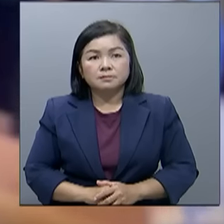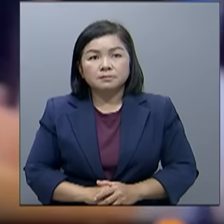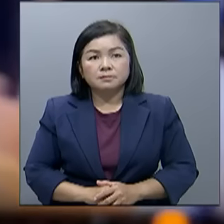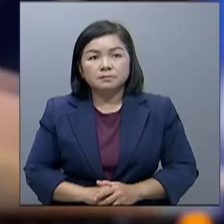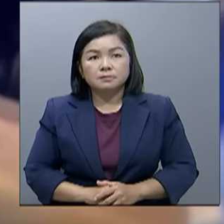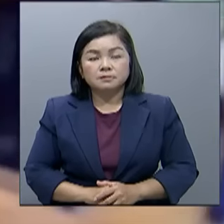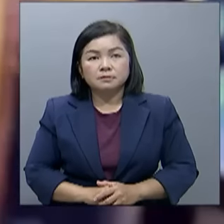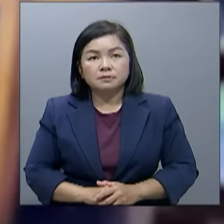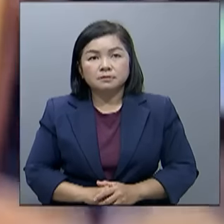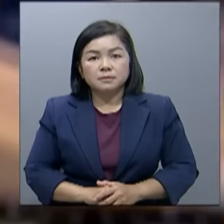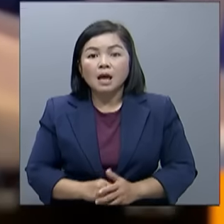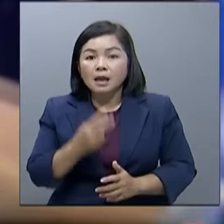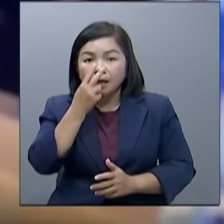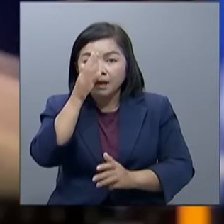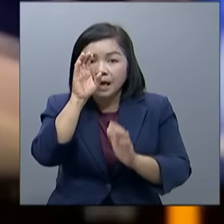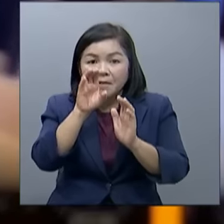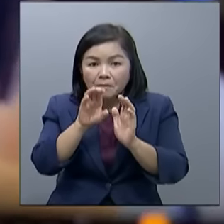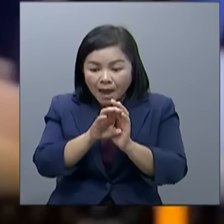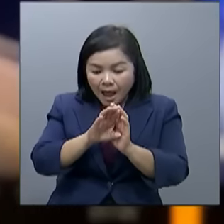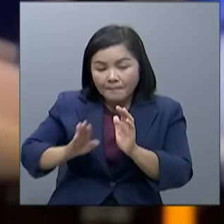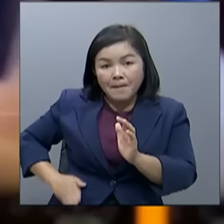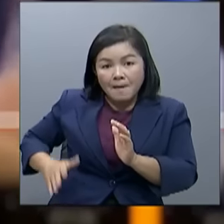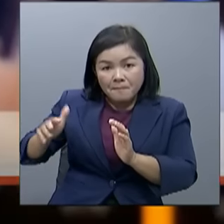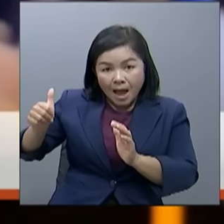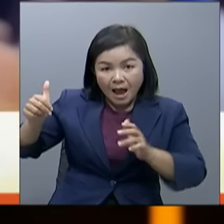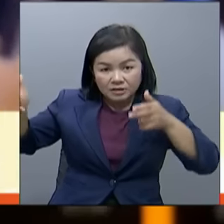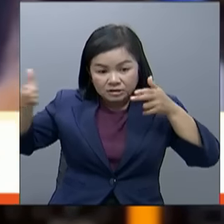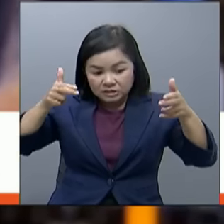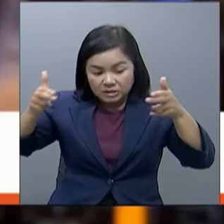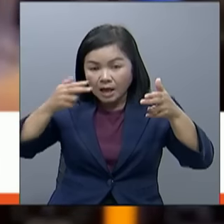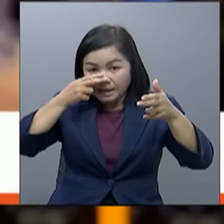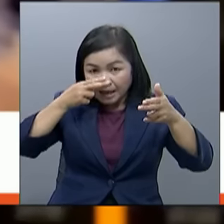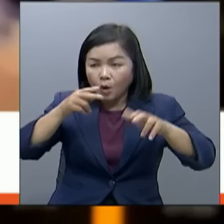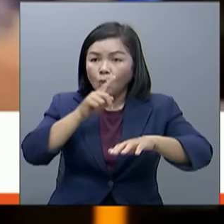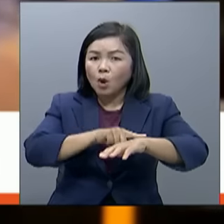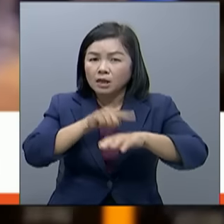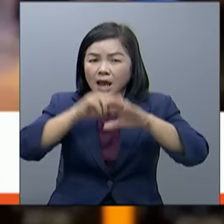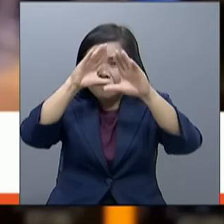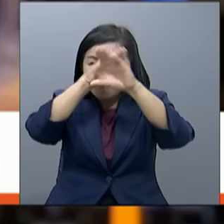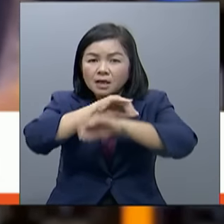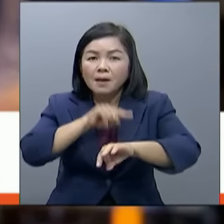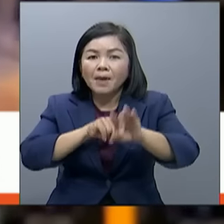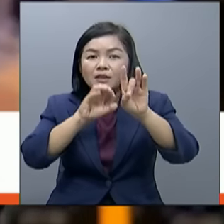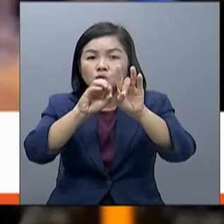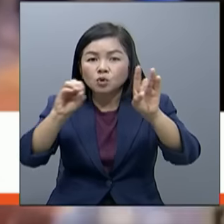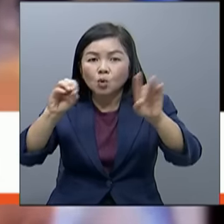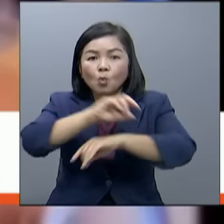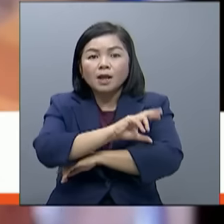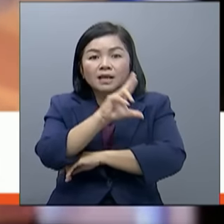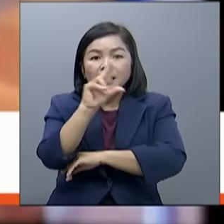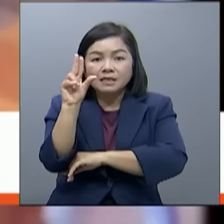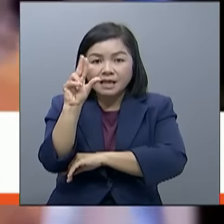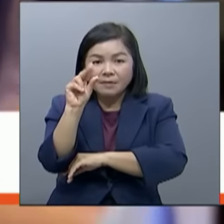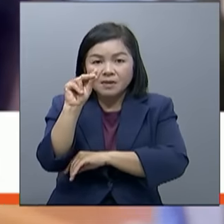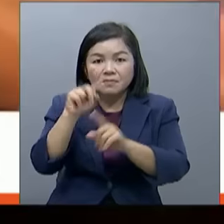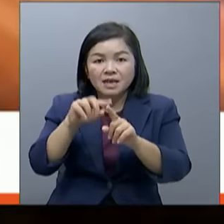บให้คุณผู้ชมเห็นภาพจากวงจรปิดนะคะบันทึกในช่วงเวลาประมาณ 20นวันที่ 30สิงหาคมที่ผ่านมา